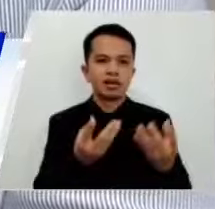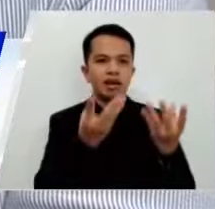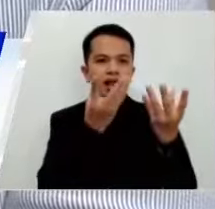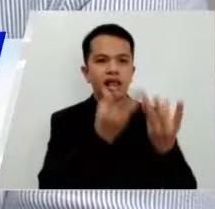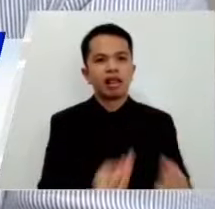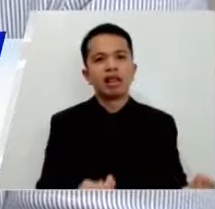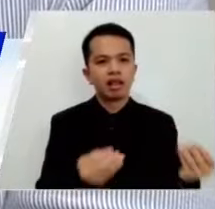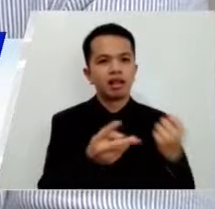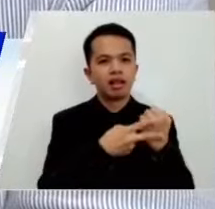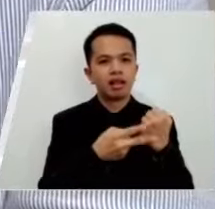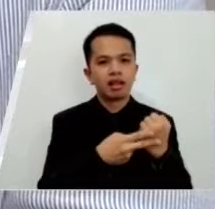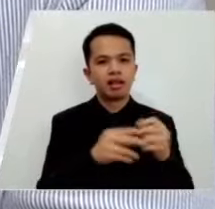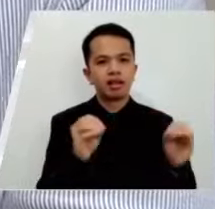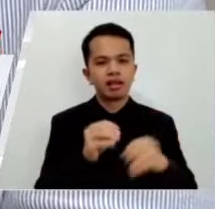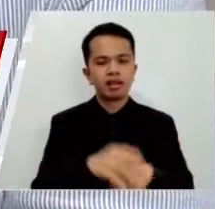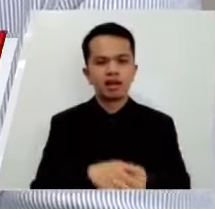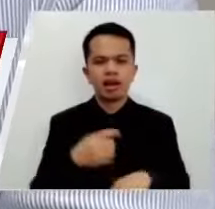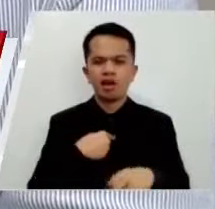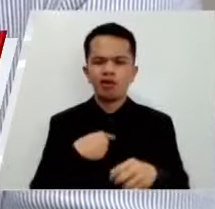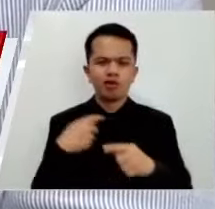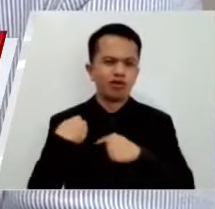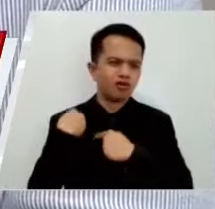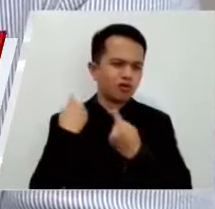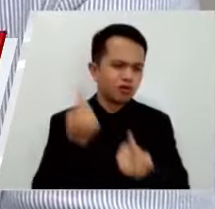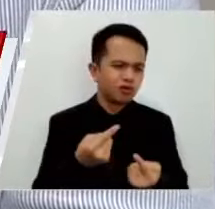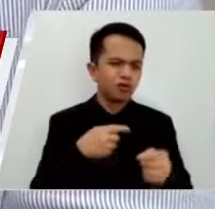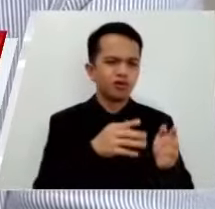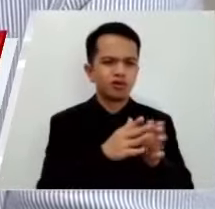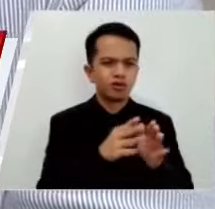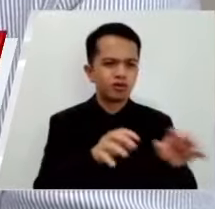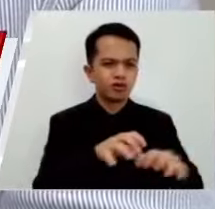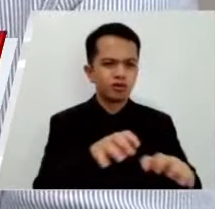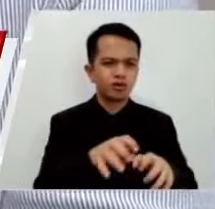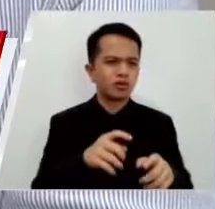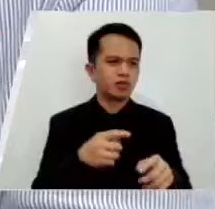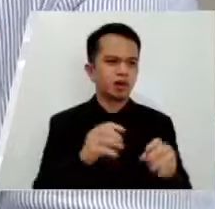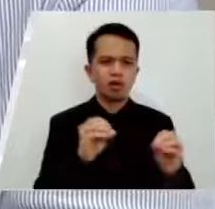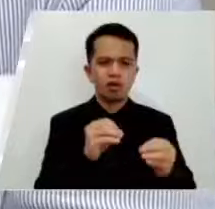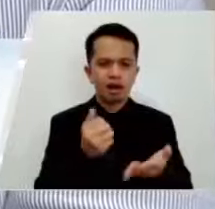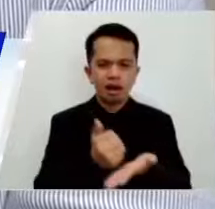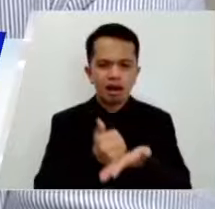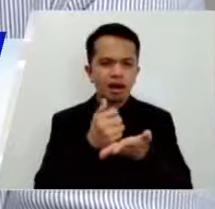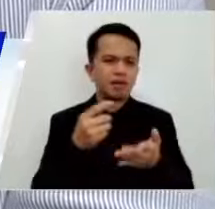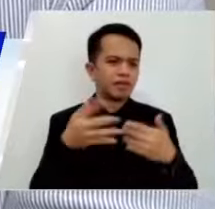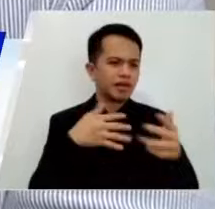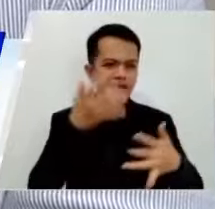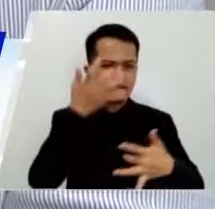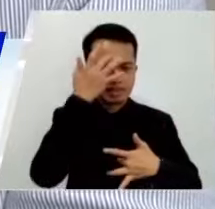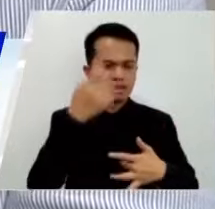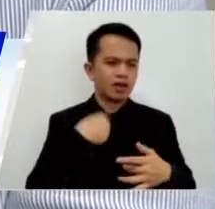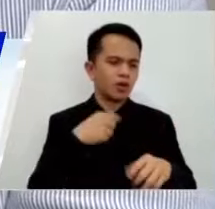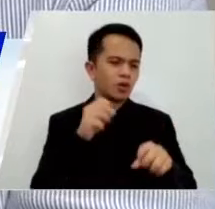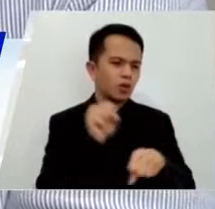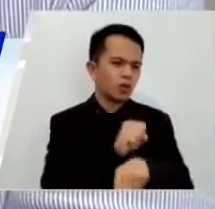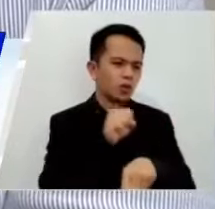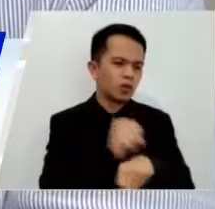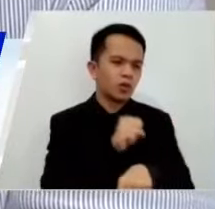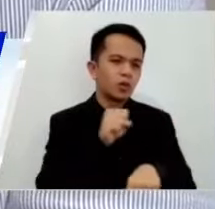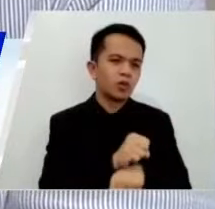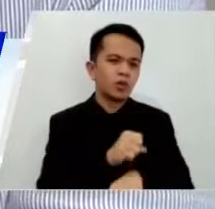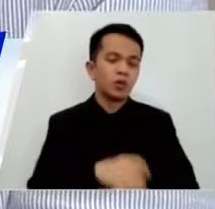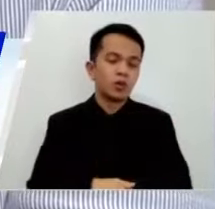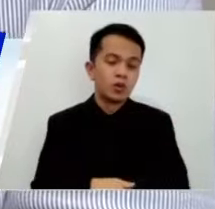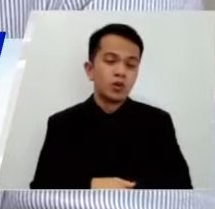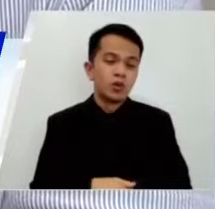Yung effort mo doon, wala kang tulog, kahit may sakit ka, kailangan mo talaga magtrabaho doon. So bali, kung